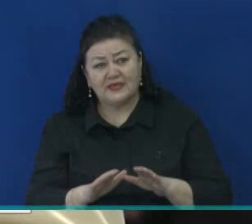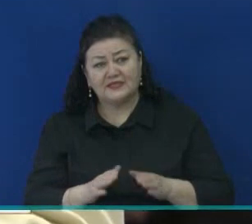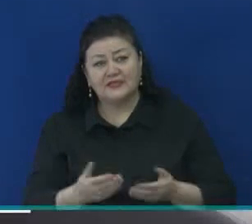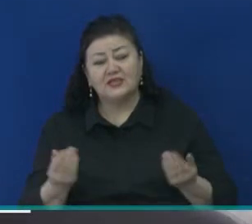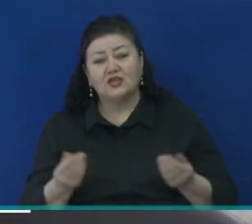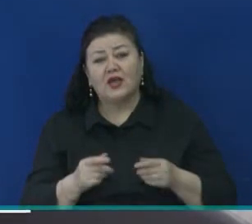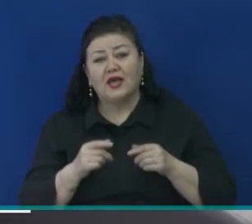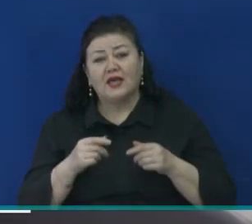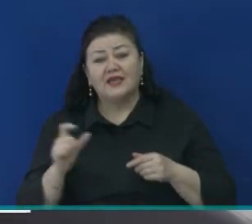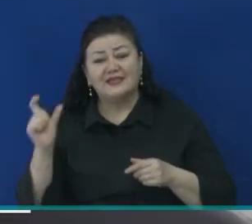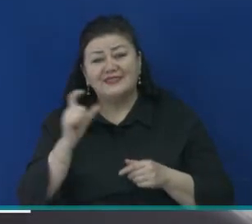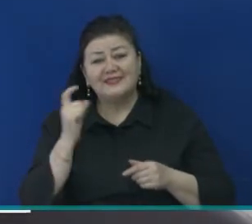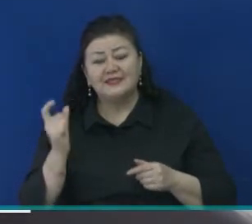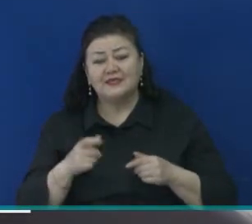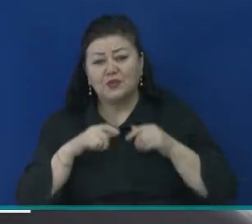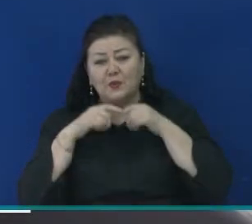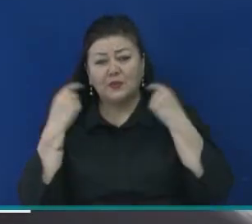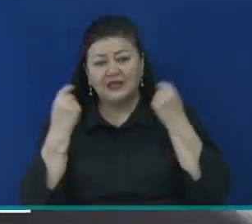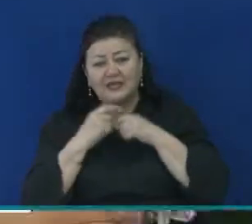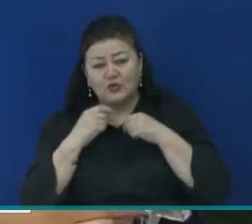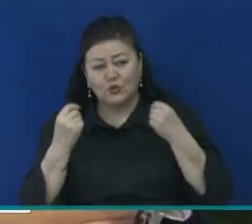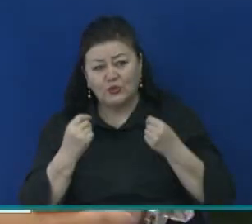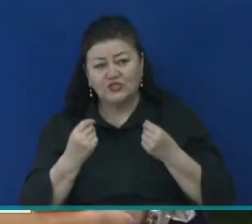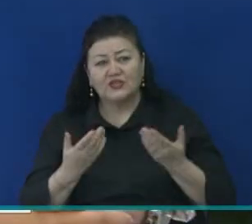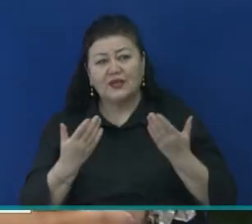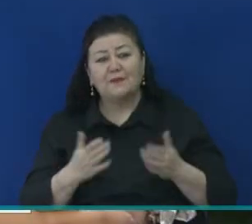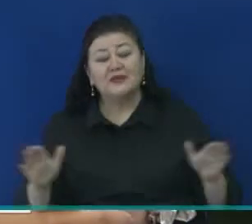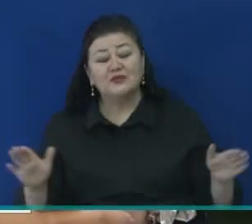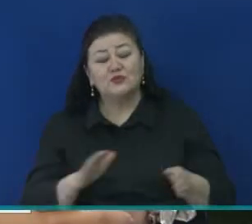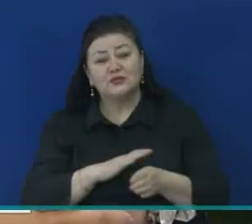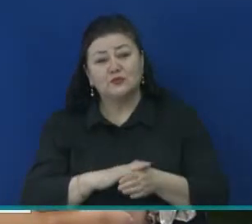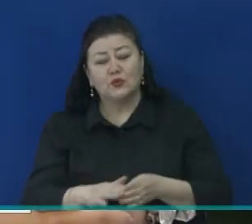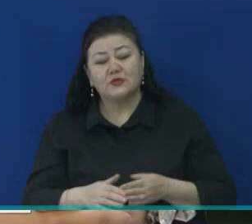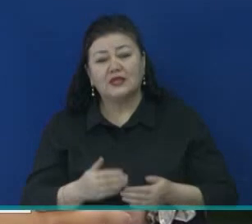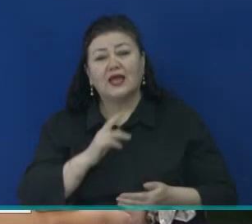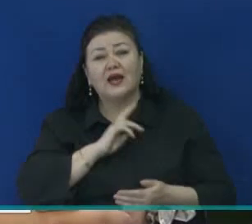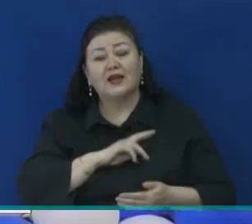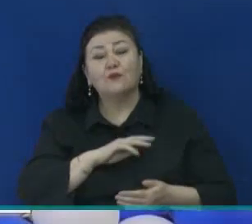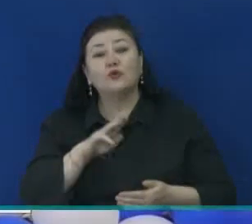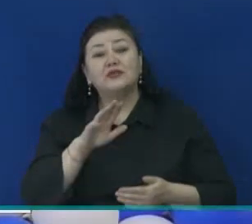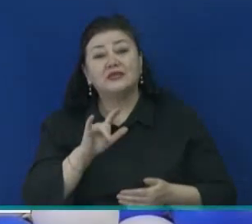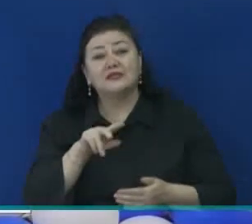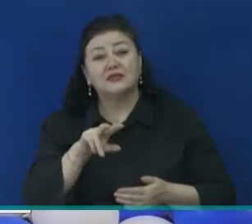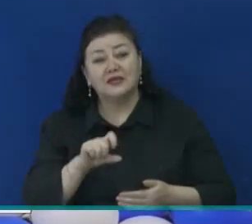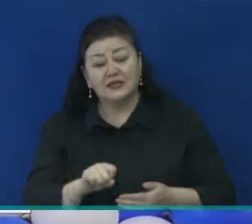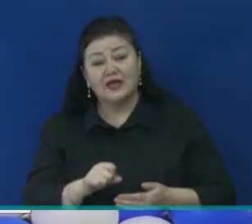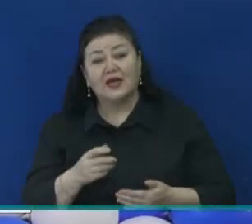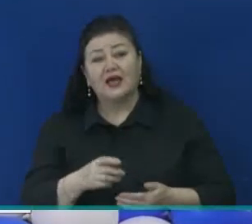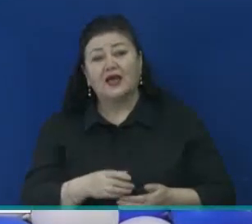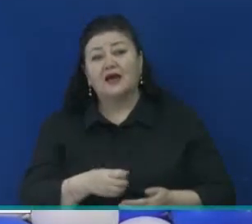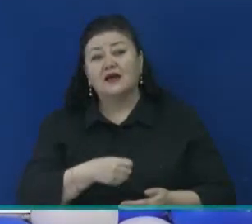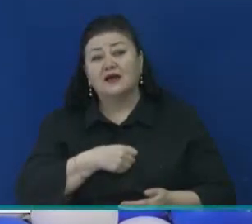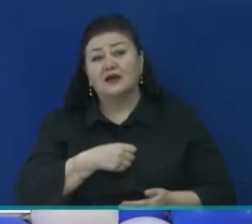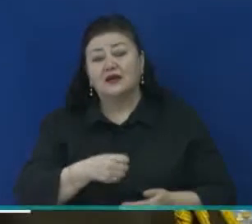биі ерекше әсер қалдырды. Іс-шараға Абай облысының ардагерлер кеңесінің өкілдері, тыл еңбеккерлері, еңбек сіңірген профессорлар, жастарға